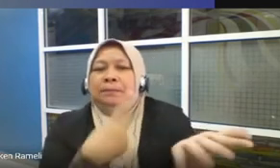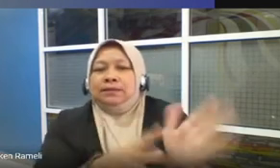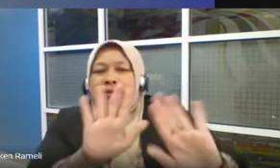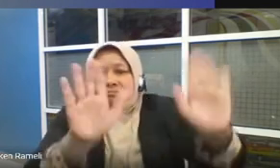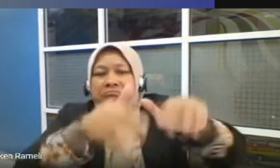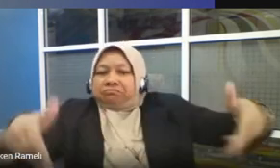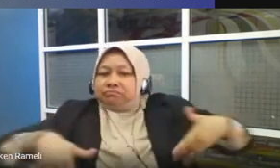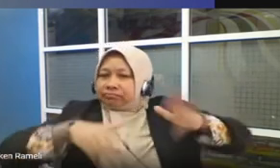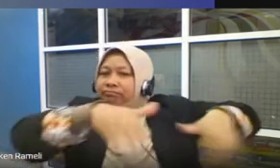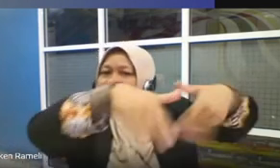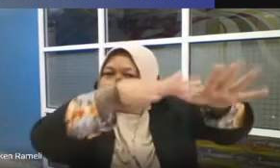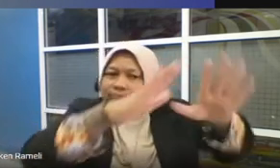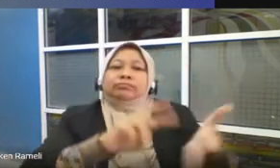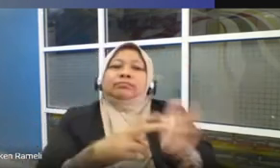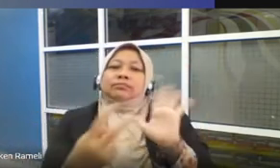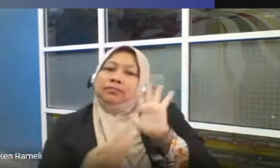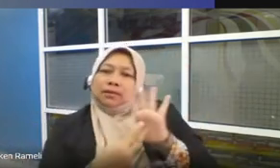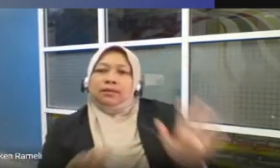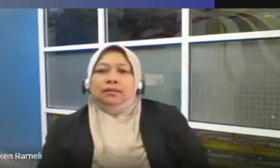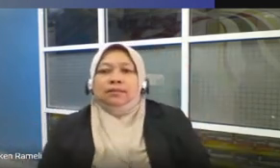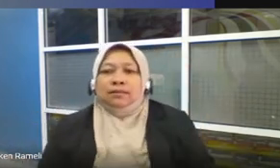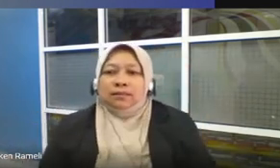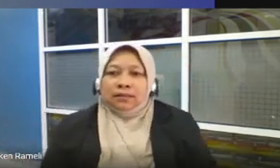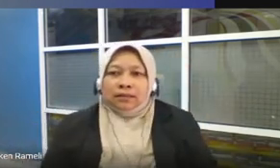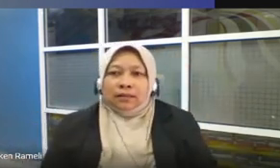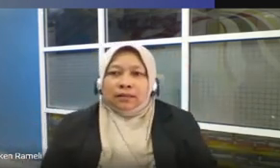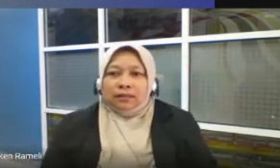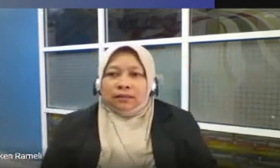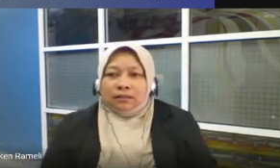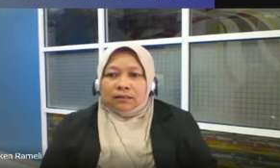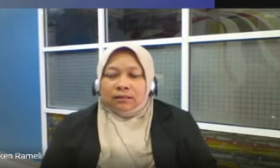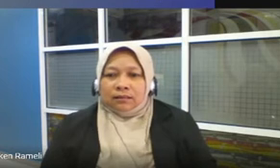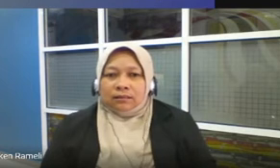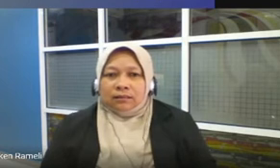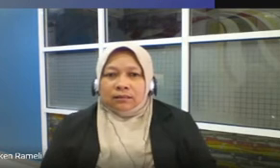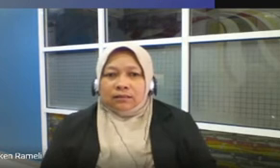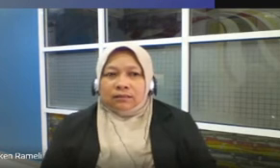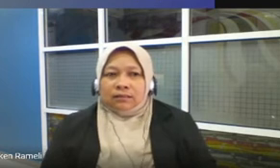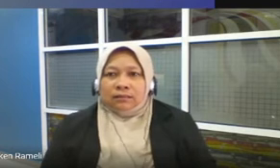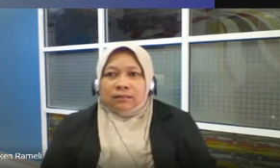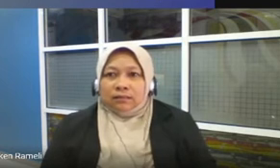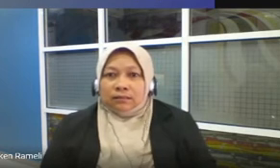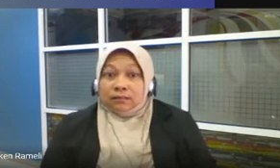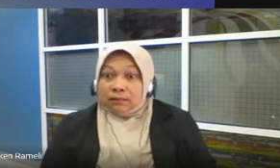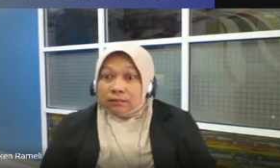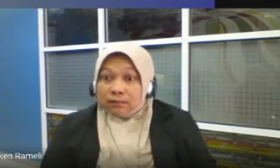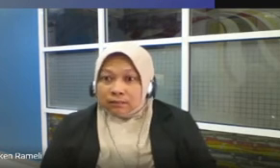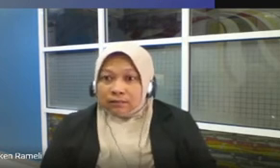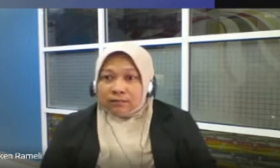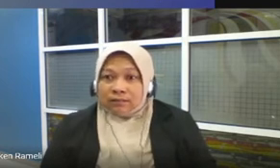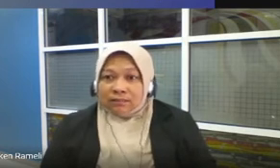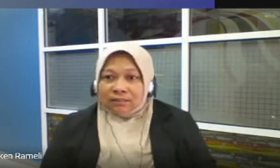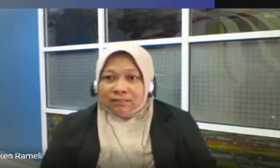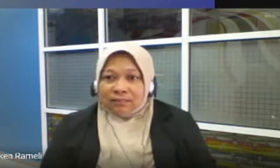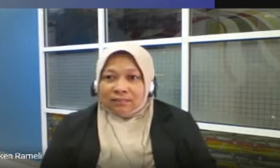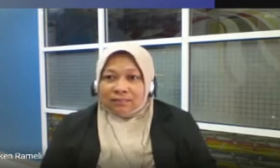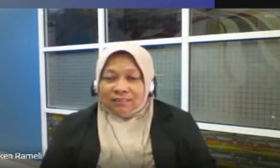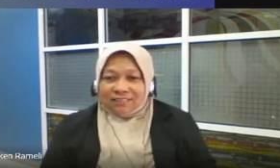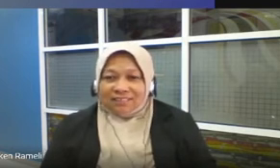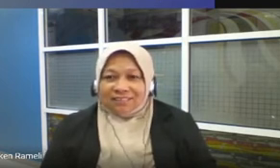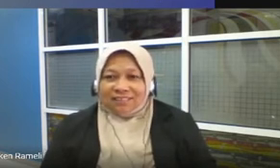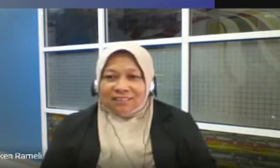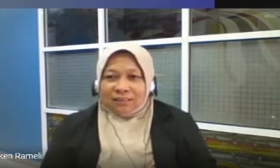dengan you. Ataupun kat bawah. Puan Ana, maaf, yep, mencelah. Dan yep, sebab saya teruja nak tengok Puan Ana punya gesture, sama ada Puan